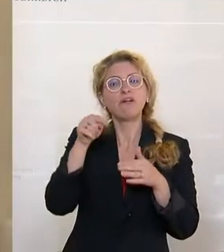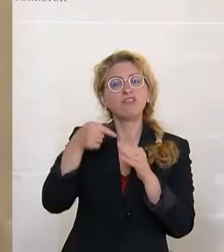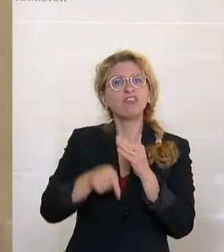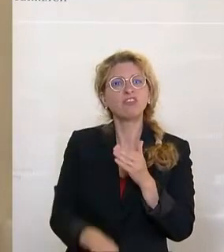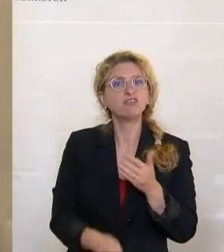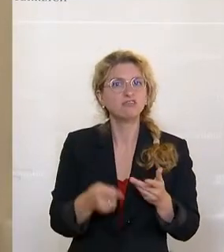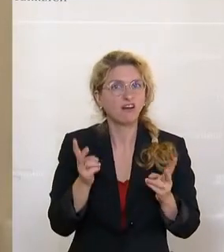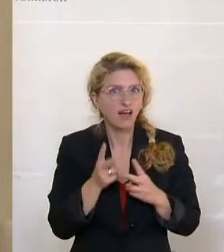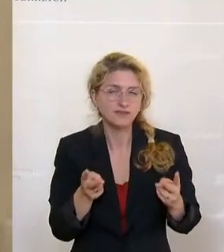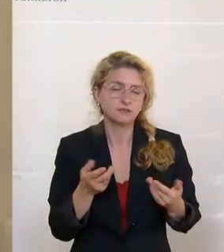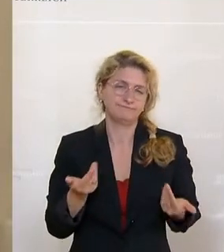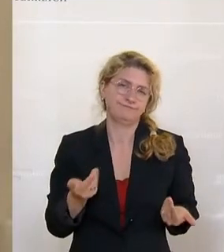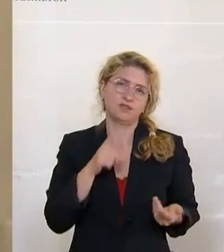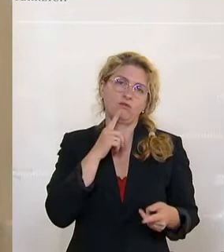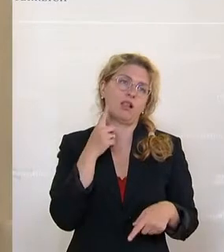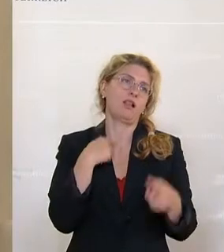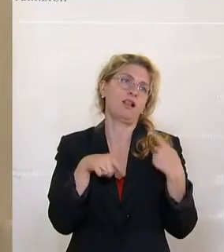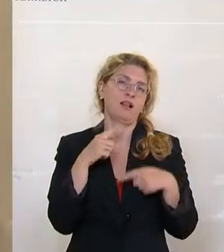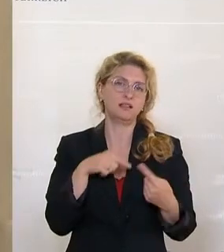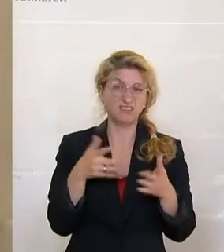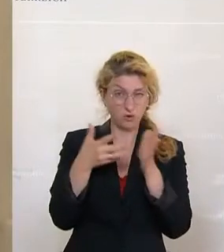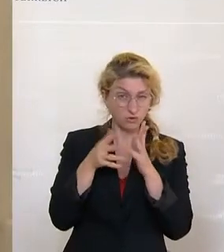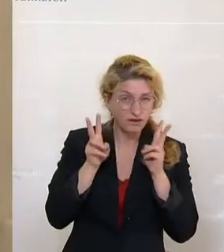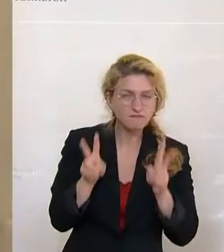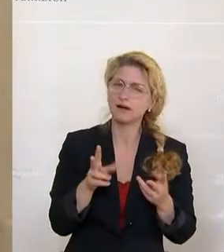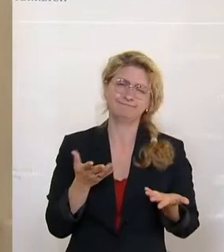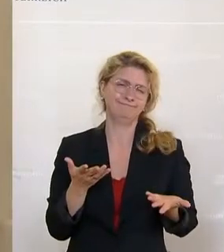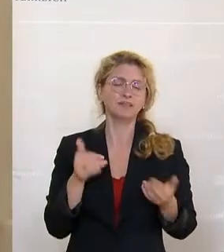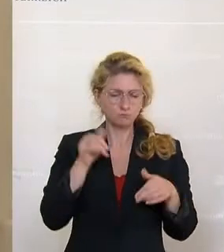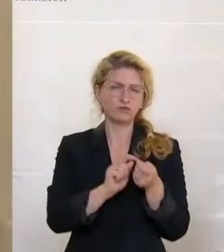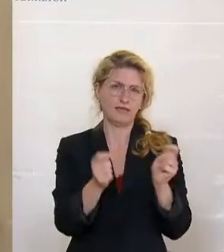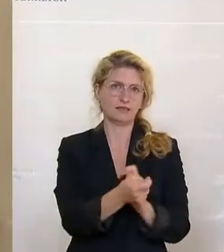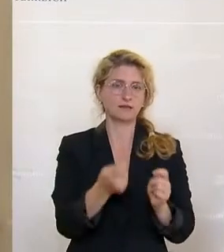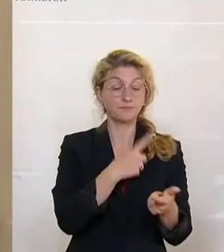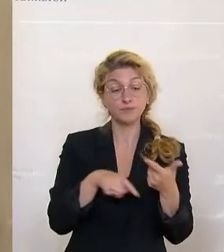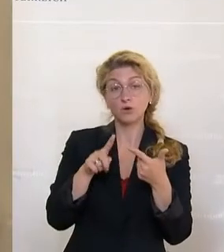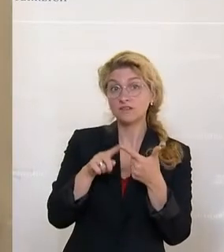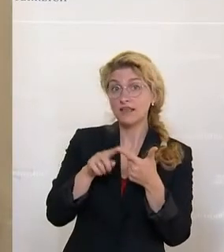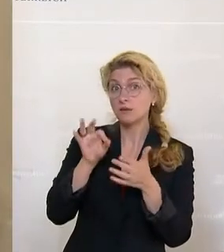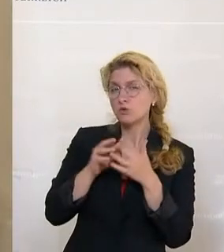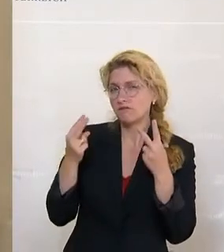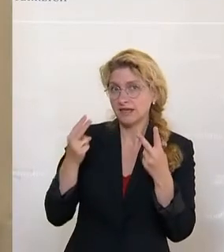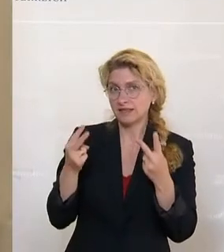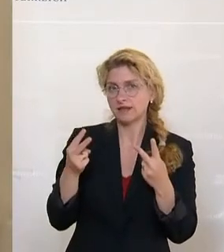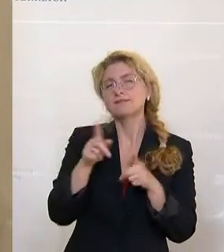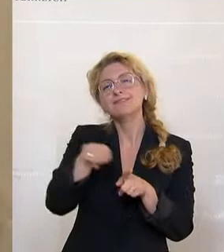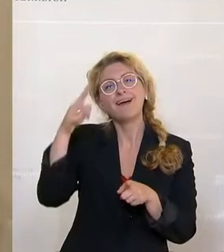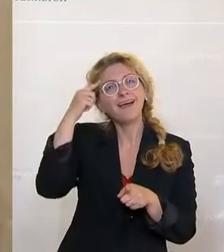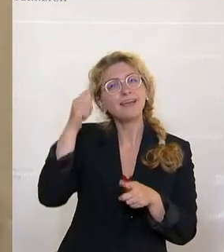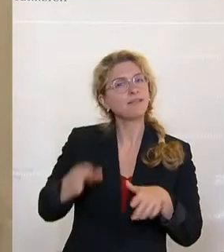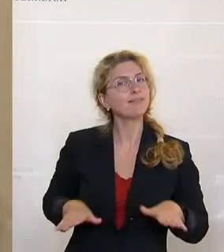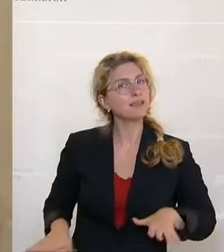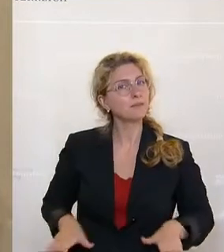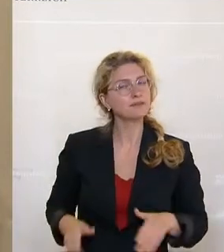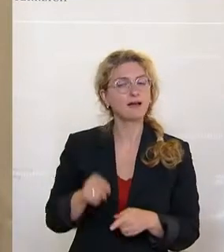ist das eine Feigenblatt und von Kontrolle keine Rede. Das muss geändert werden. Und der andere wichtige Punkt ist für uns, wir erinnern uns an Ibiza,